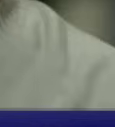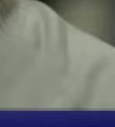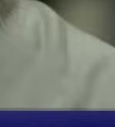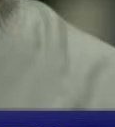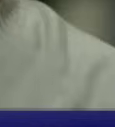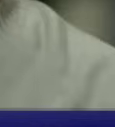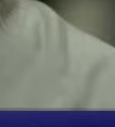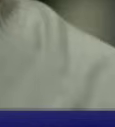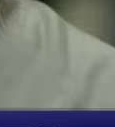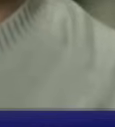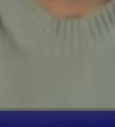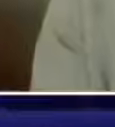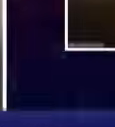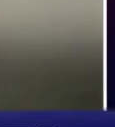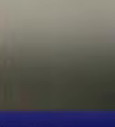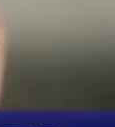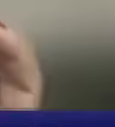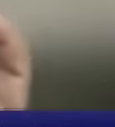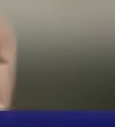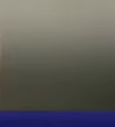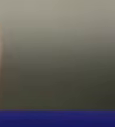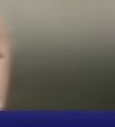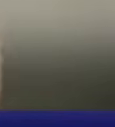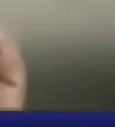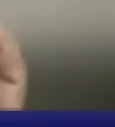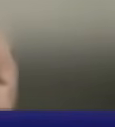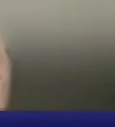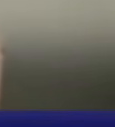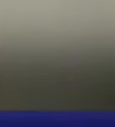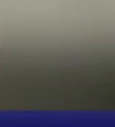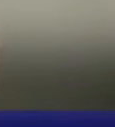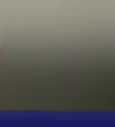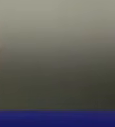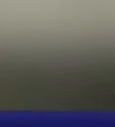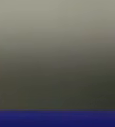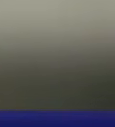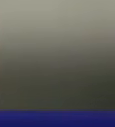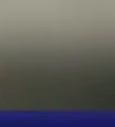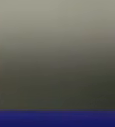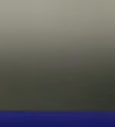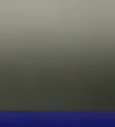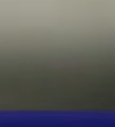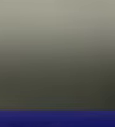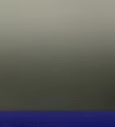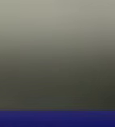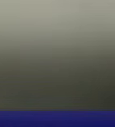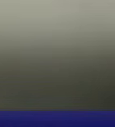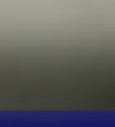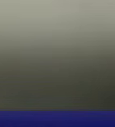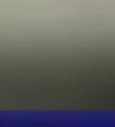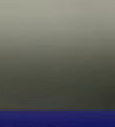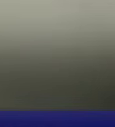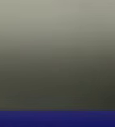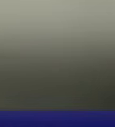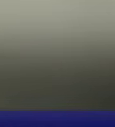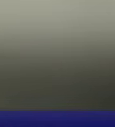debat eh sebelumnya ini eh Mas Gibran eh santun ya jadi eh lebih kepada menjaga ya